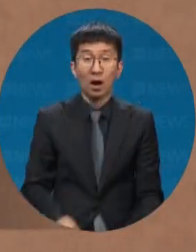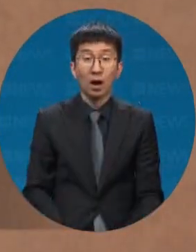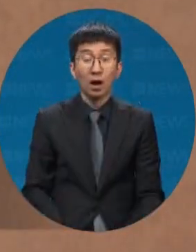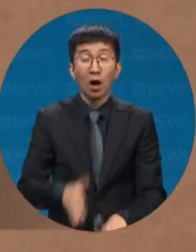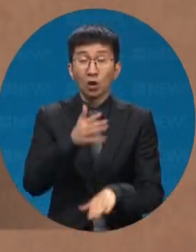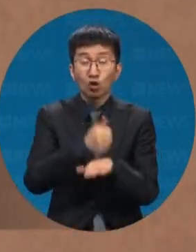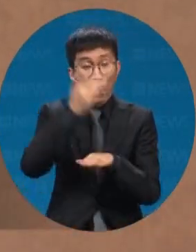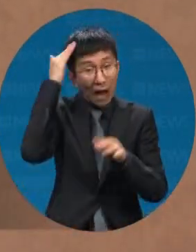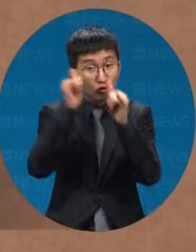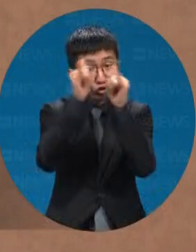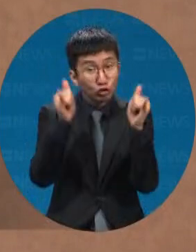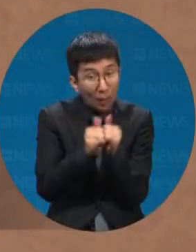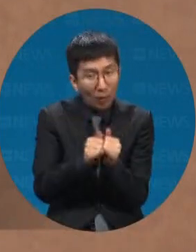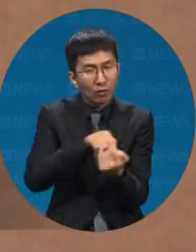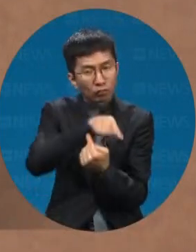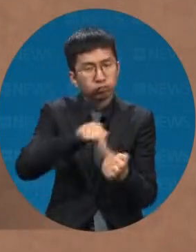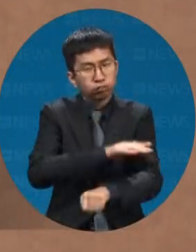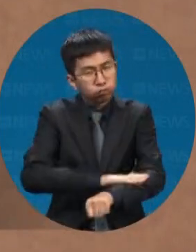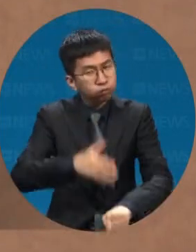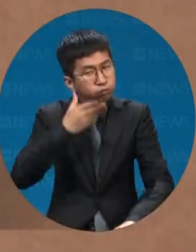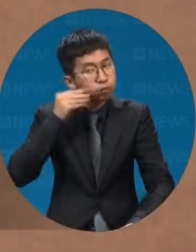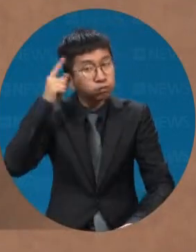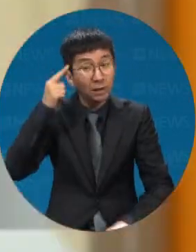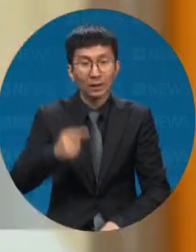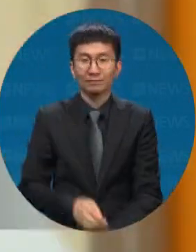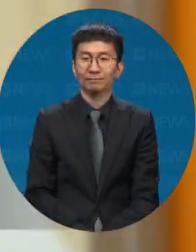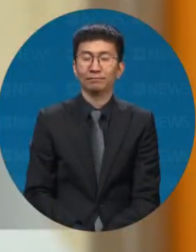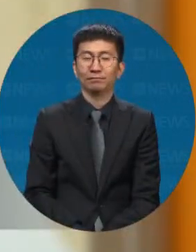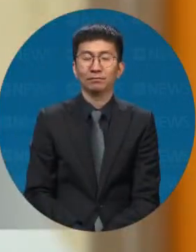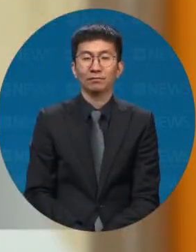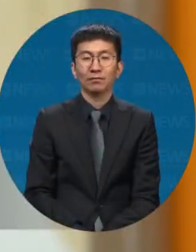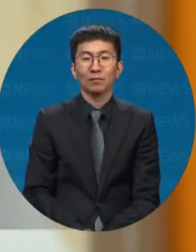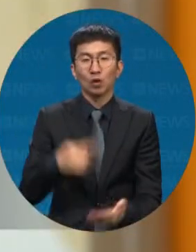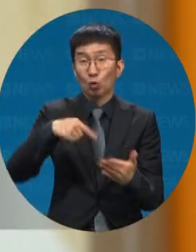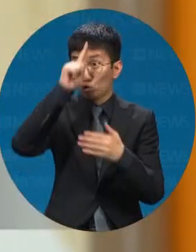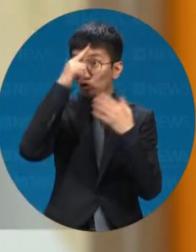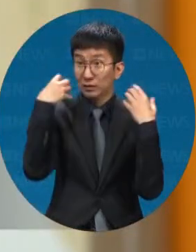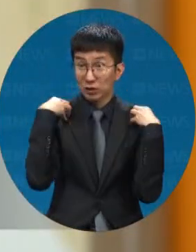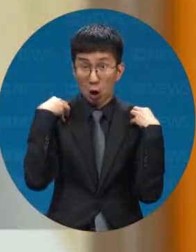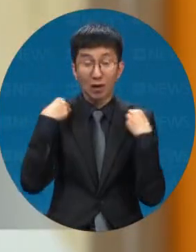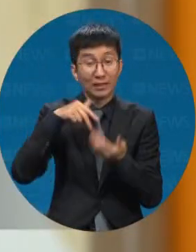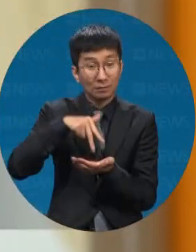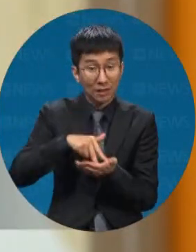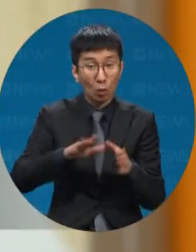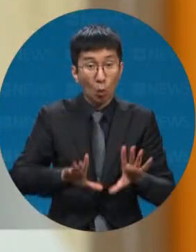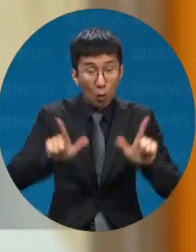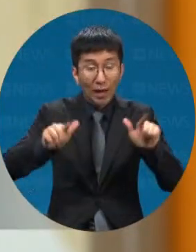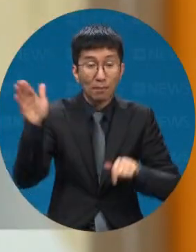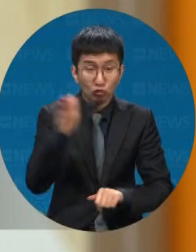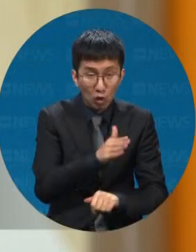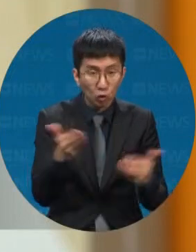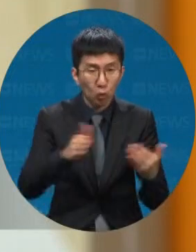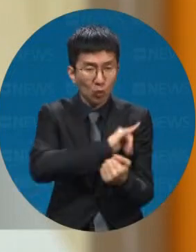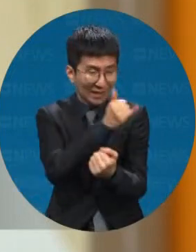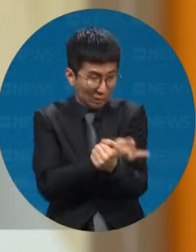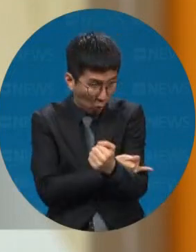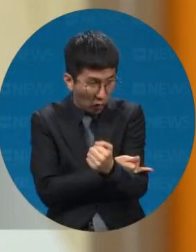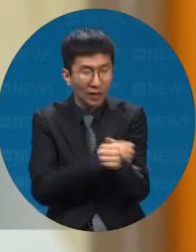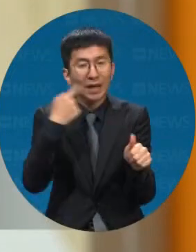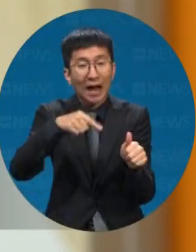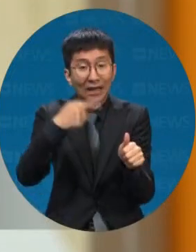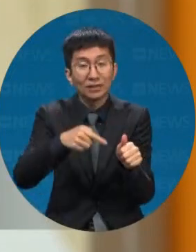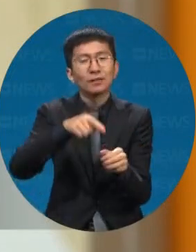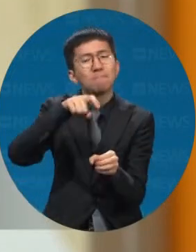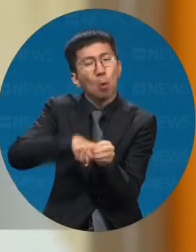아주 정상적으로 흘러간다고 저는 생각하기 때문에 우리 교육청에서는 노동인권 집중 학년 제를 또